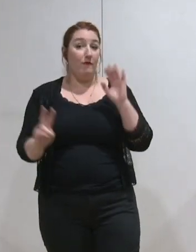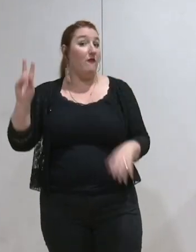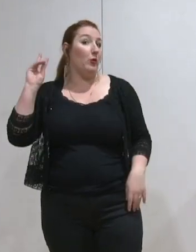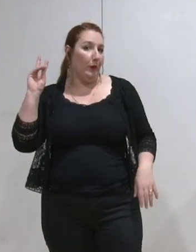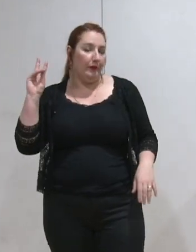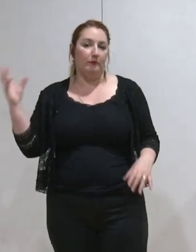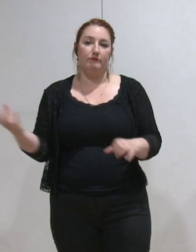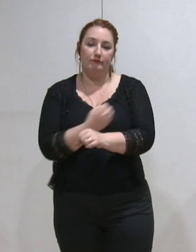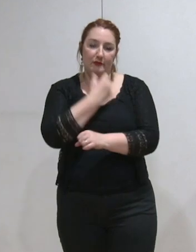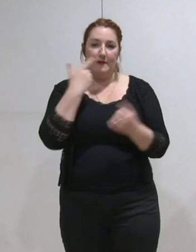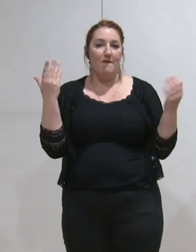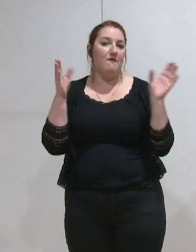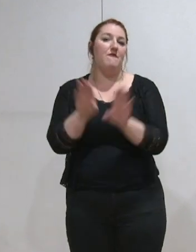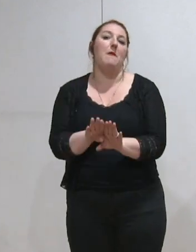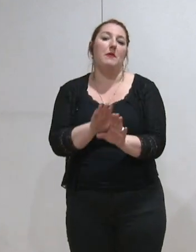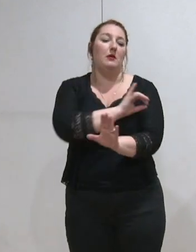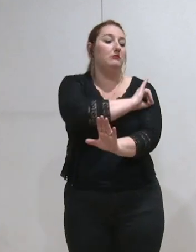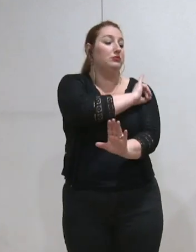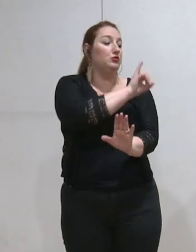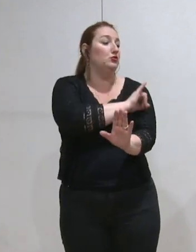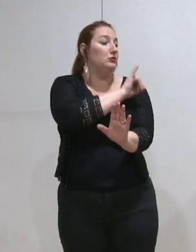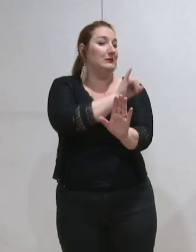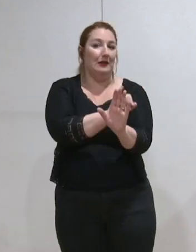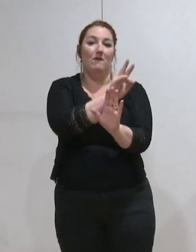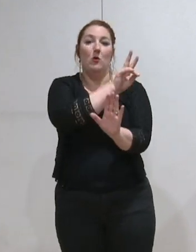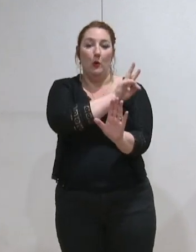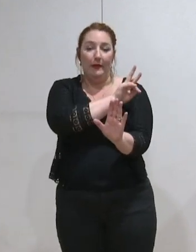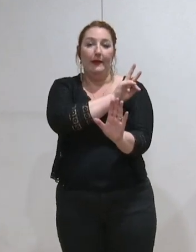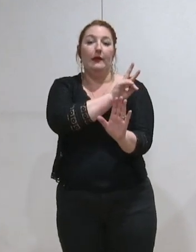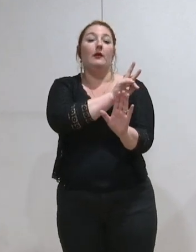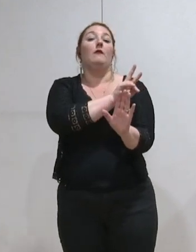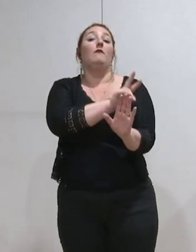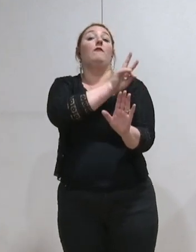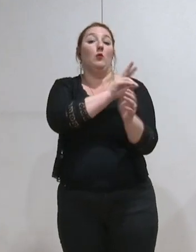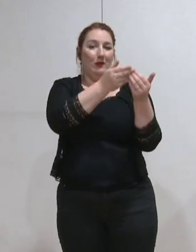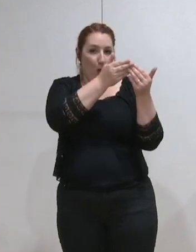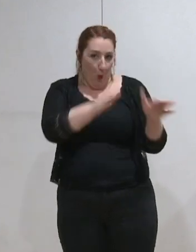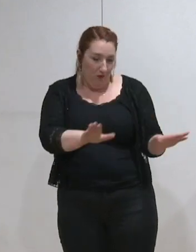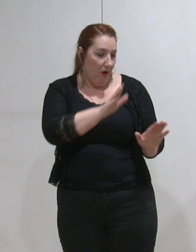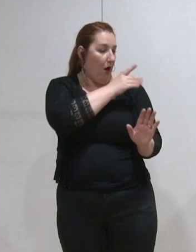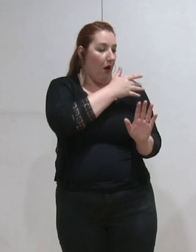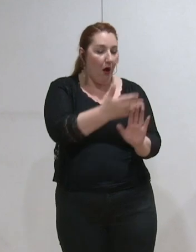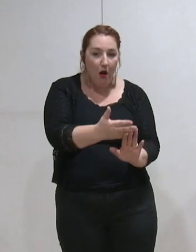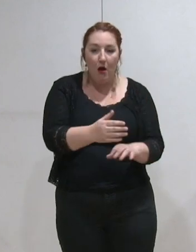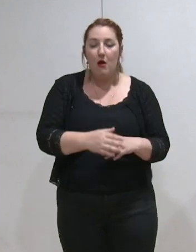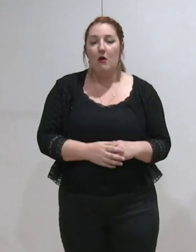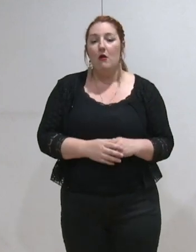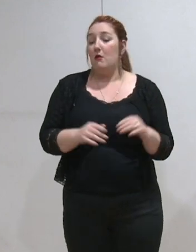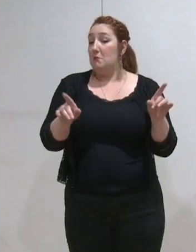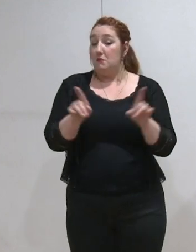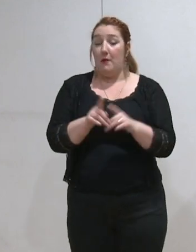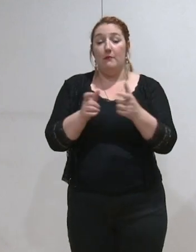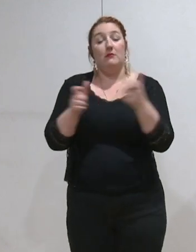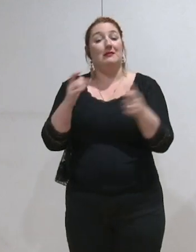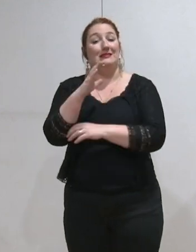la bibliothèque a été fermée jusqu'à vendredi elle a reouvert ce vendredi de même que le Centre Communal